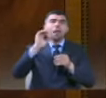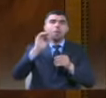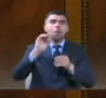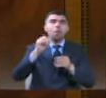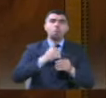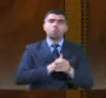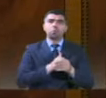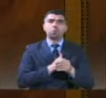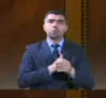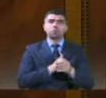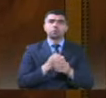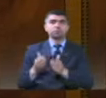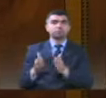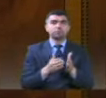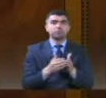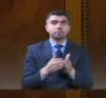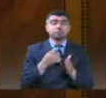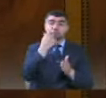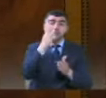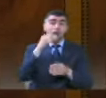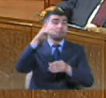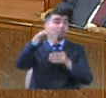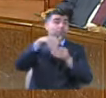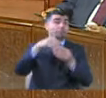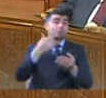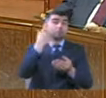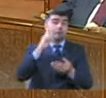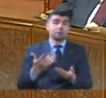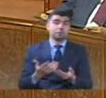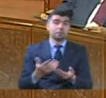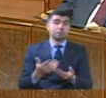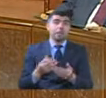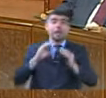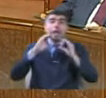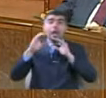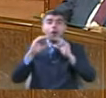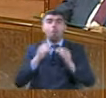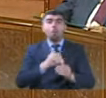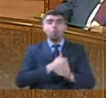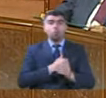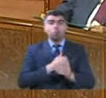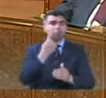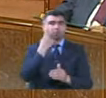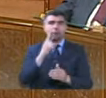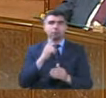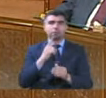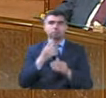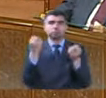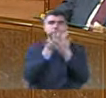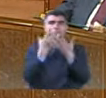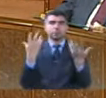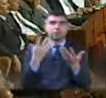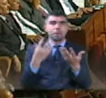بوحدو راه خاصه شي حاجة، اللي تيتحاور بوحدو راه خاصه شي حاجة. الحوار يقتضي أطراف